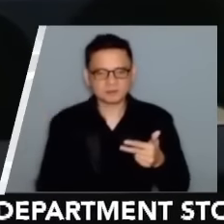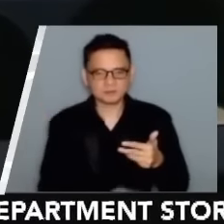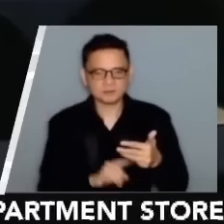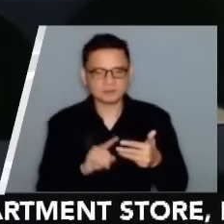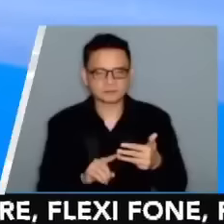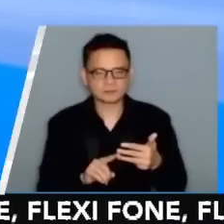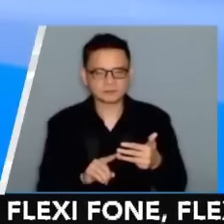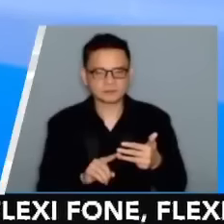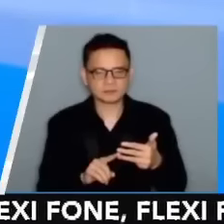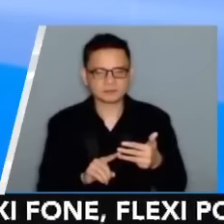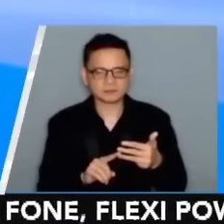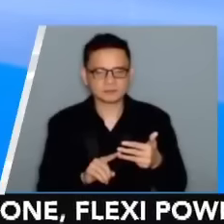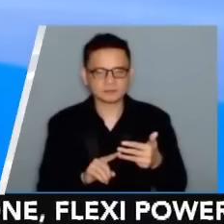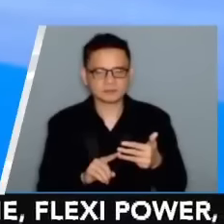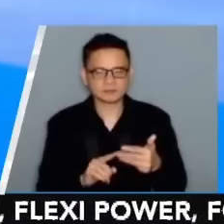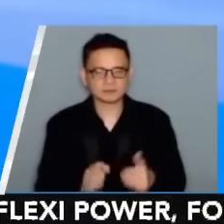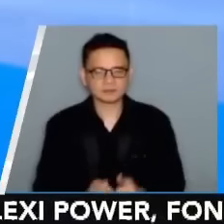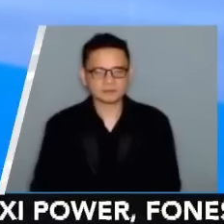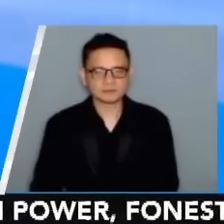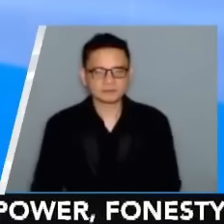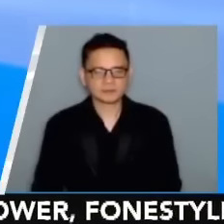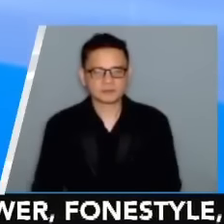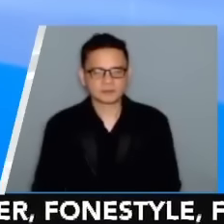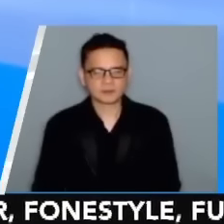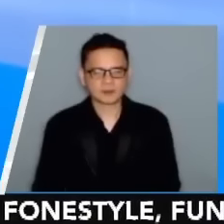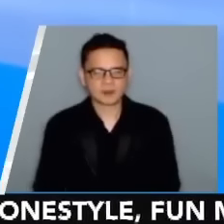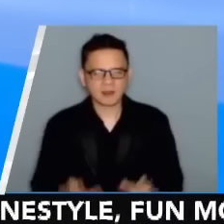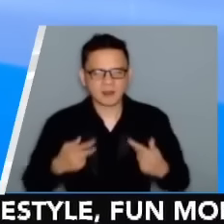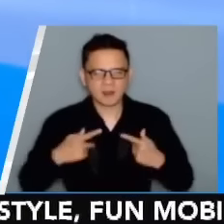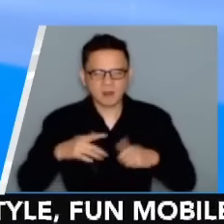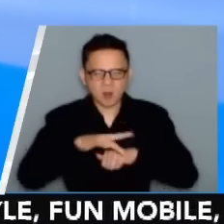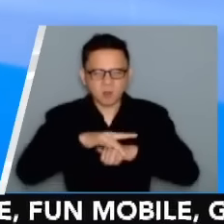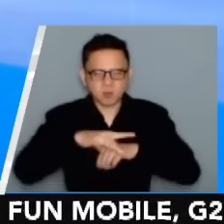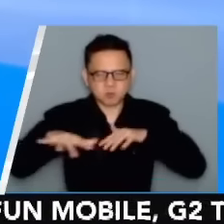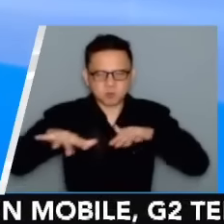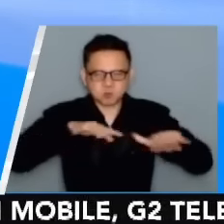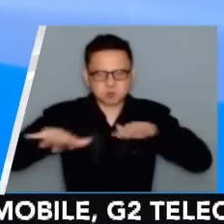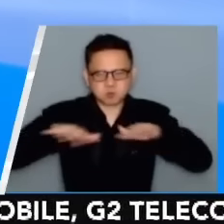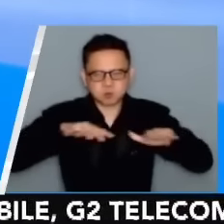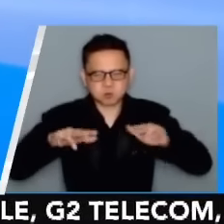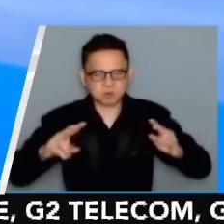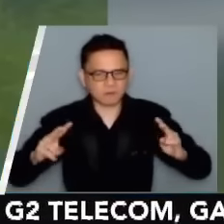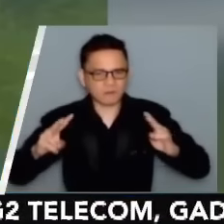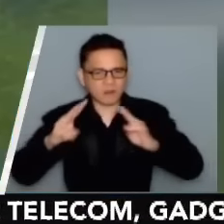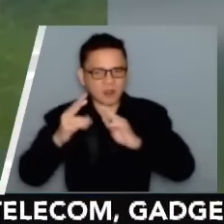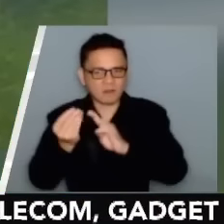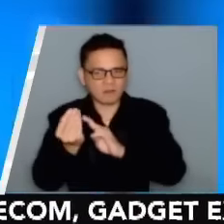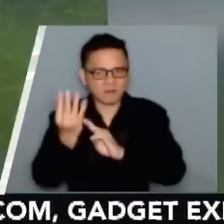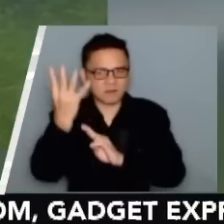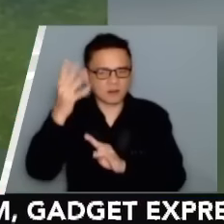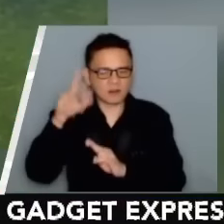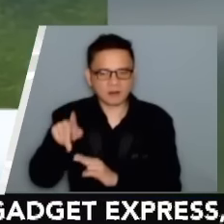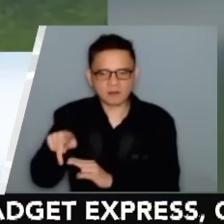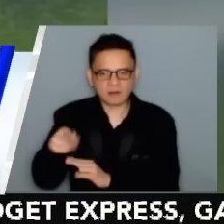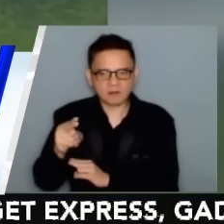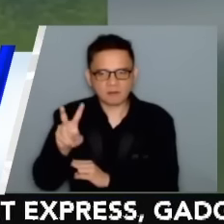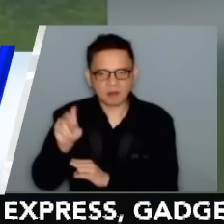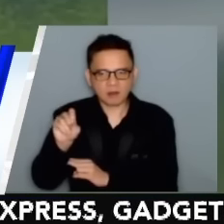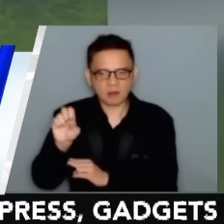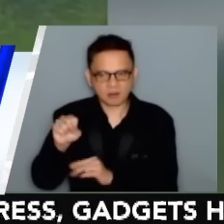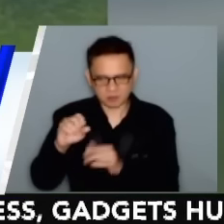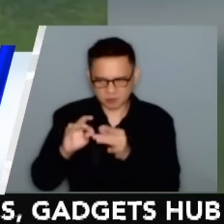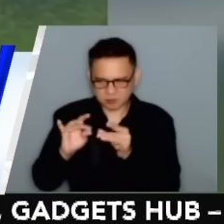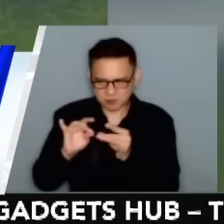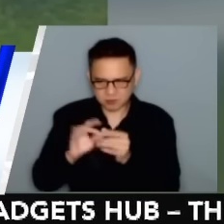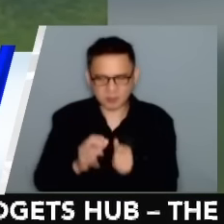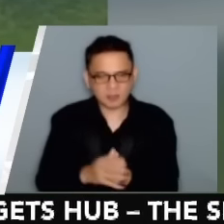Singson muling nagkaroon ng phatic eruption ang bulkang taal ayon sa fvox nagtagal daw ito ng isang minuto kahapon